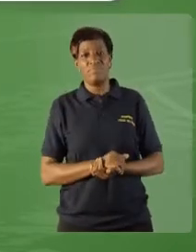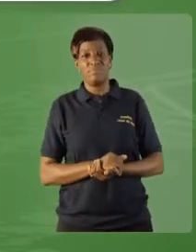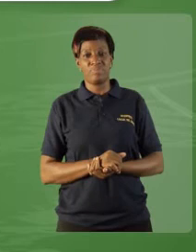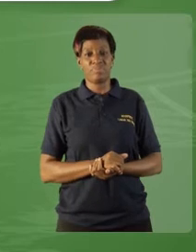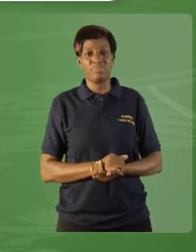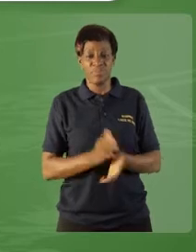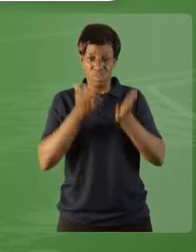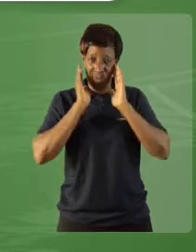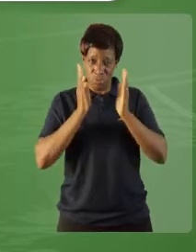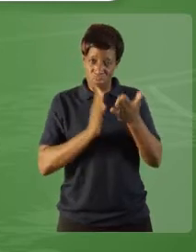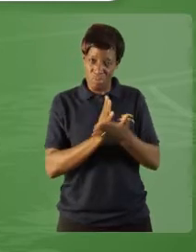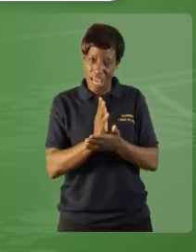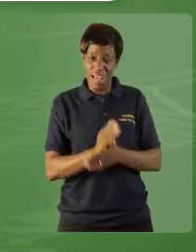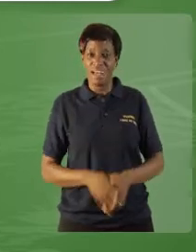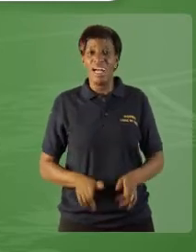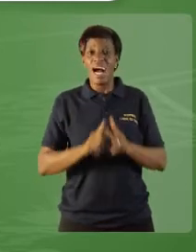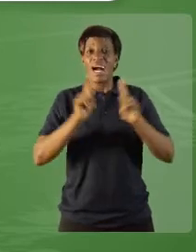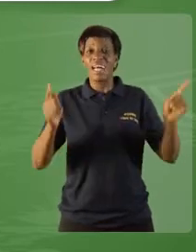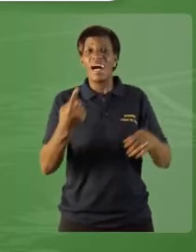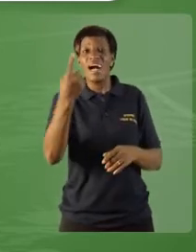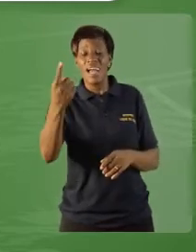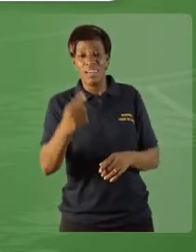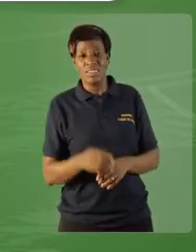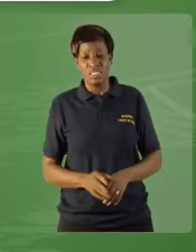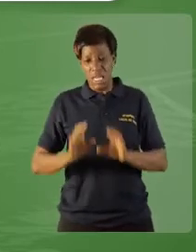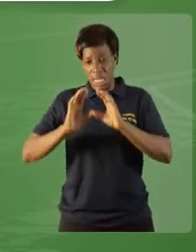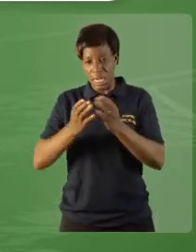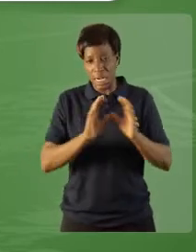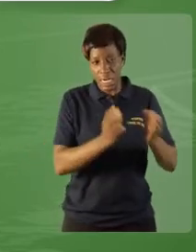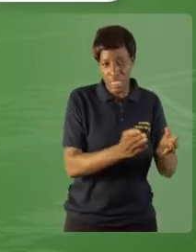grand 1, le registre familier.